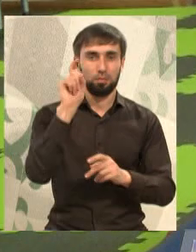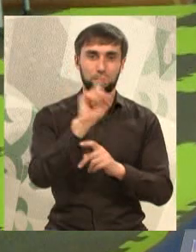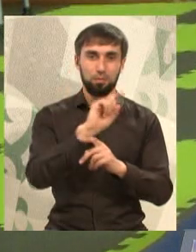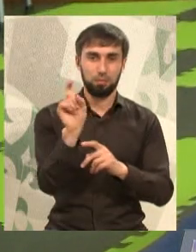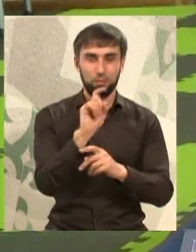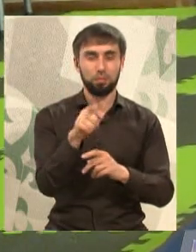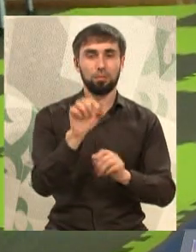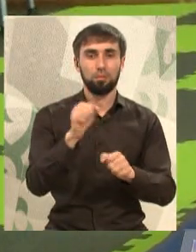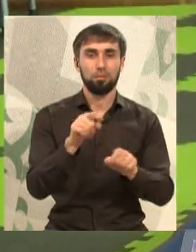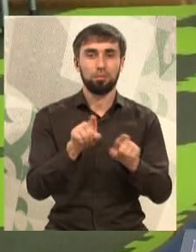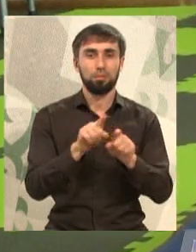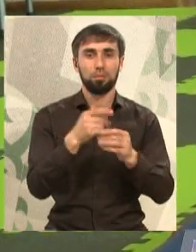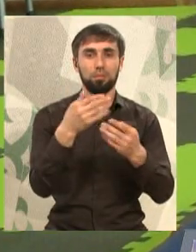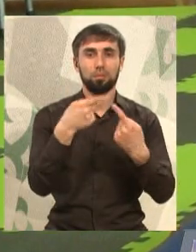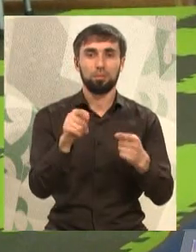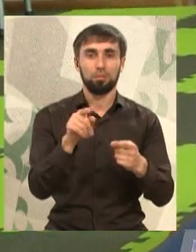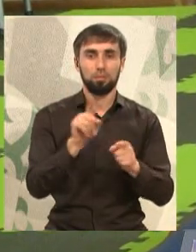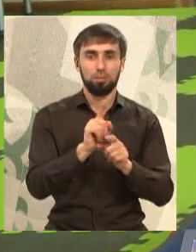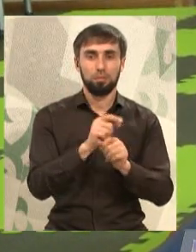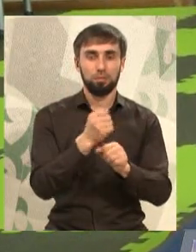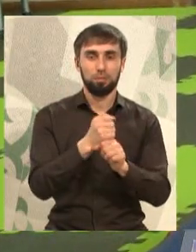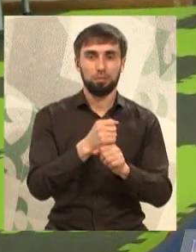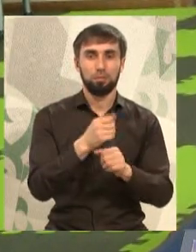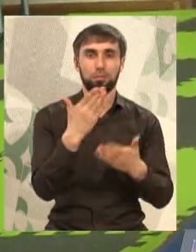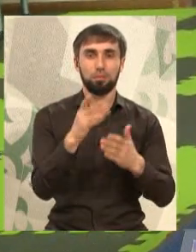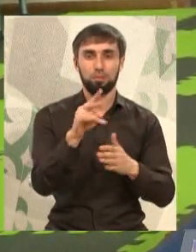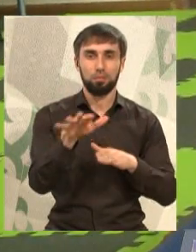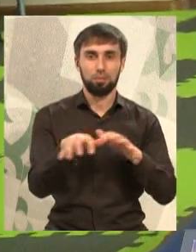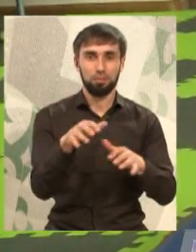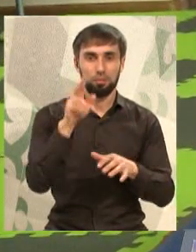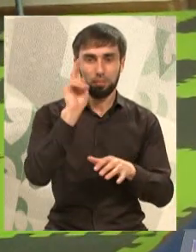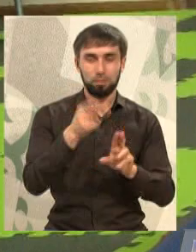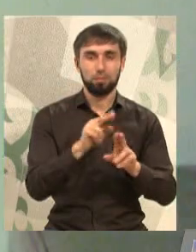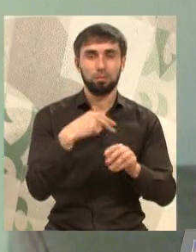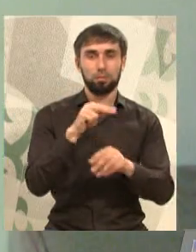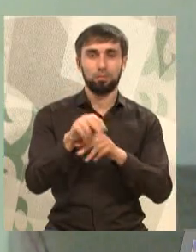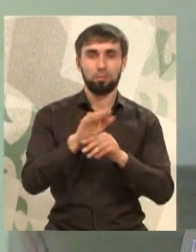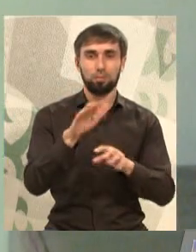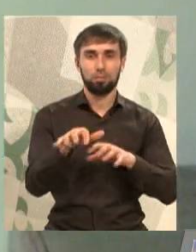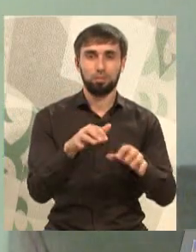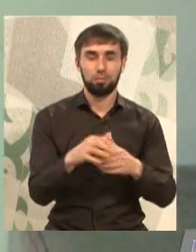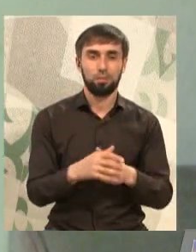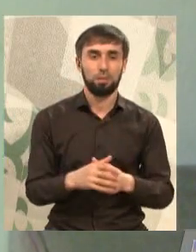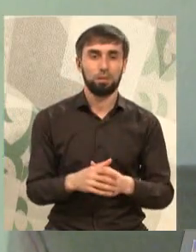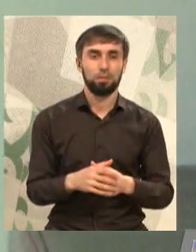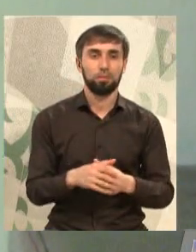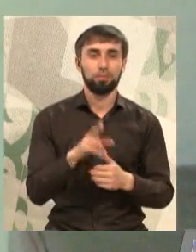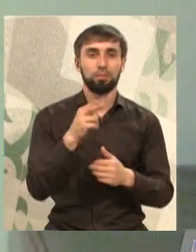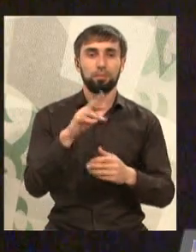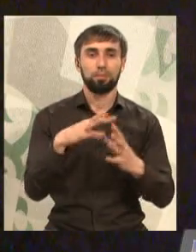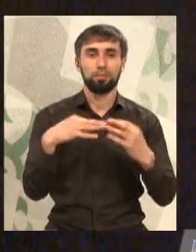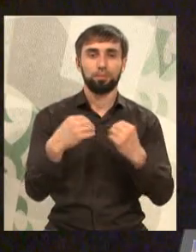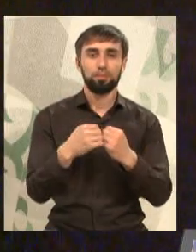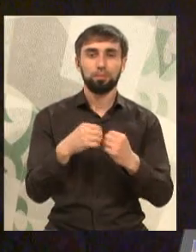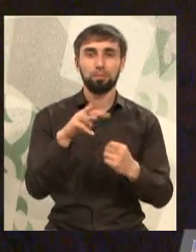какие-то конкретные упражнения для того, чтобы ребенок держал голову. Если он не умеет ползать, соответственно, мы будем учить его ползать. Для семьи Марифы Ханиевой возможность